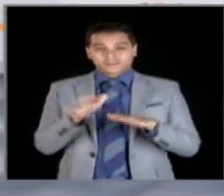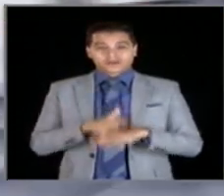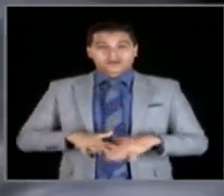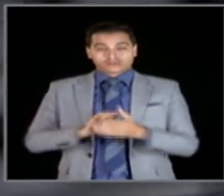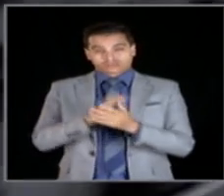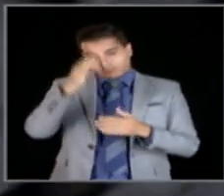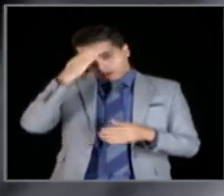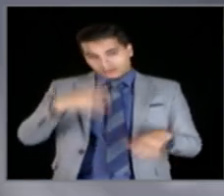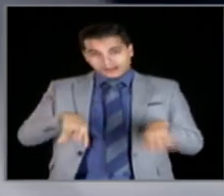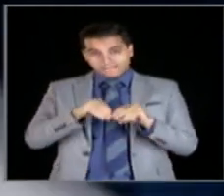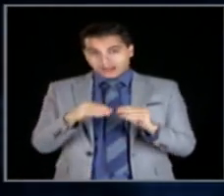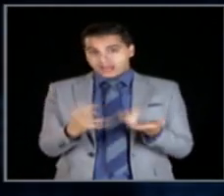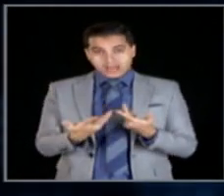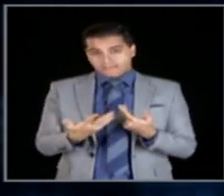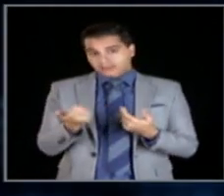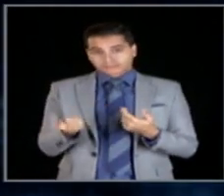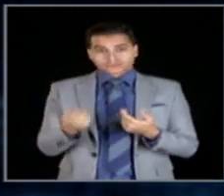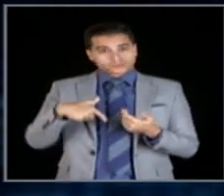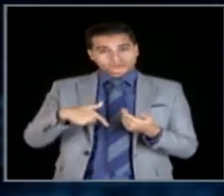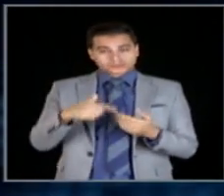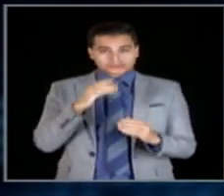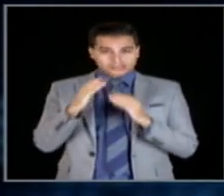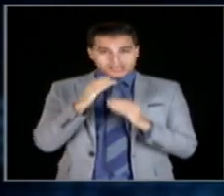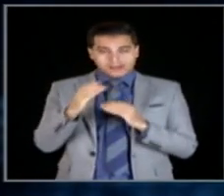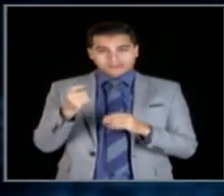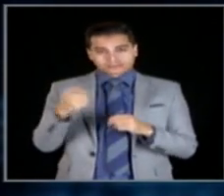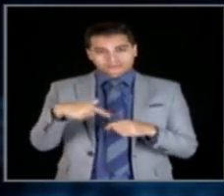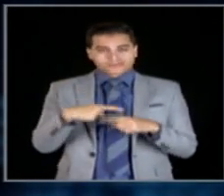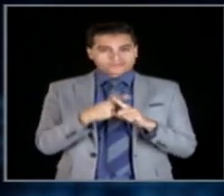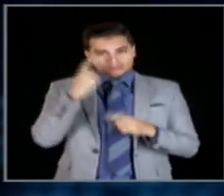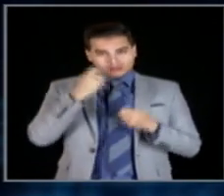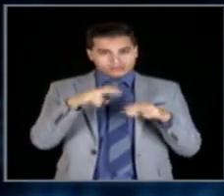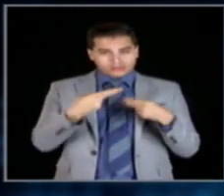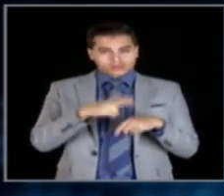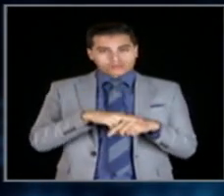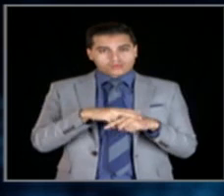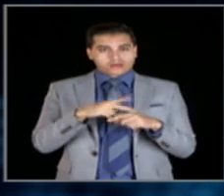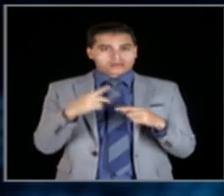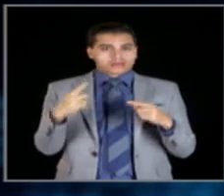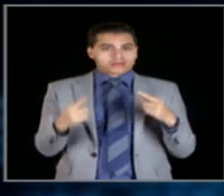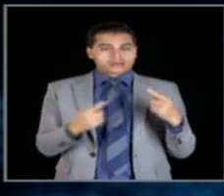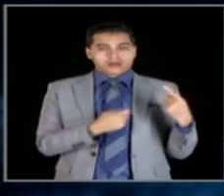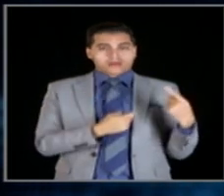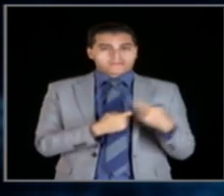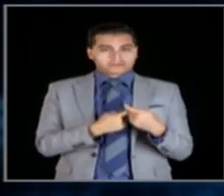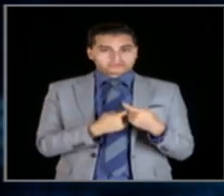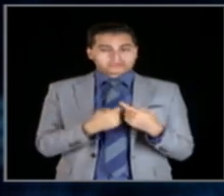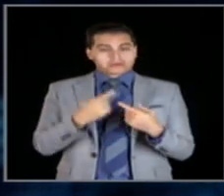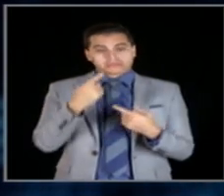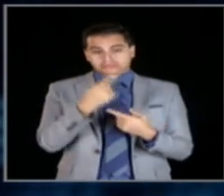وبكده أصحابنا العباقرة جمعوا 65 نقطة في فقرة تحت الضغط وضربات الجزاء، وكل نقطة